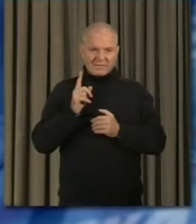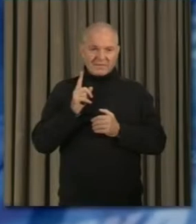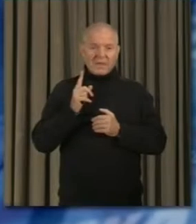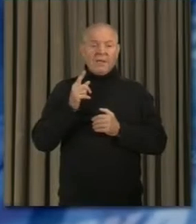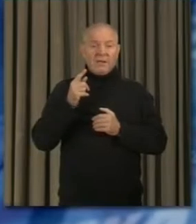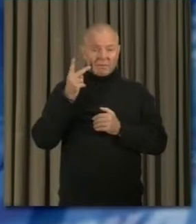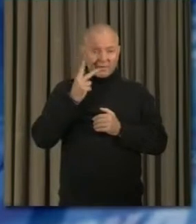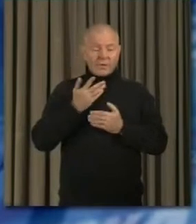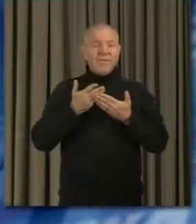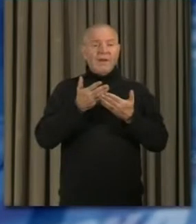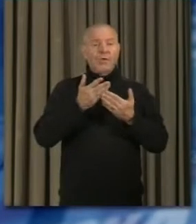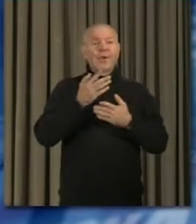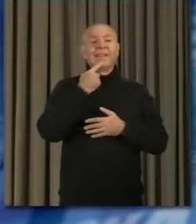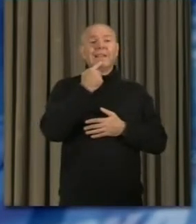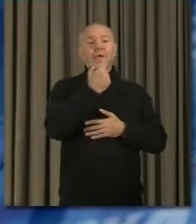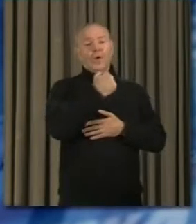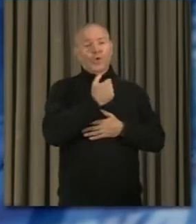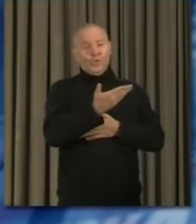politici.